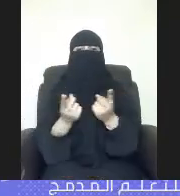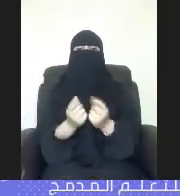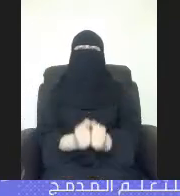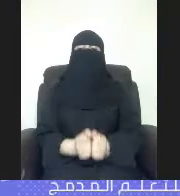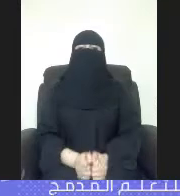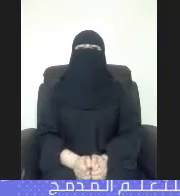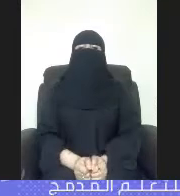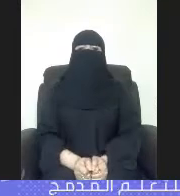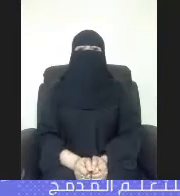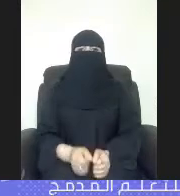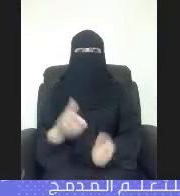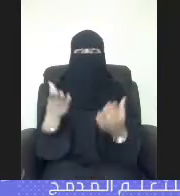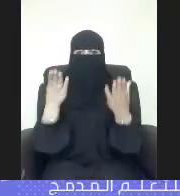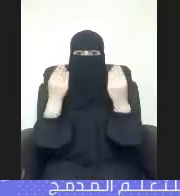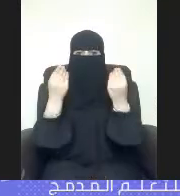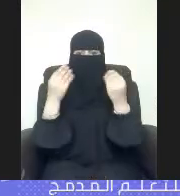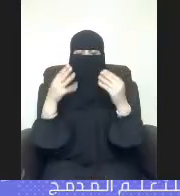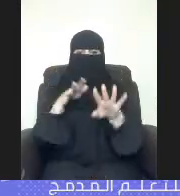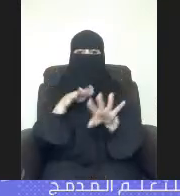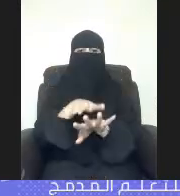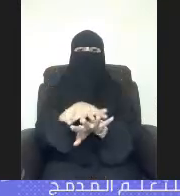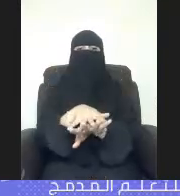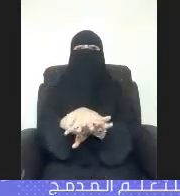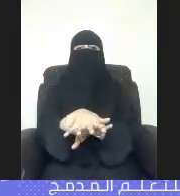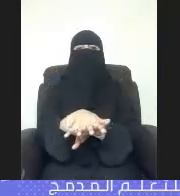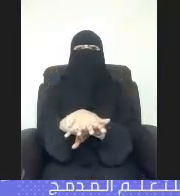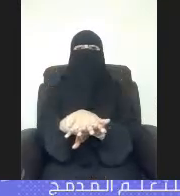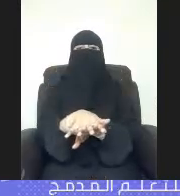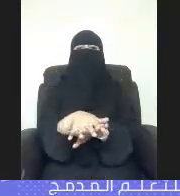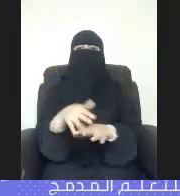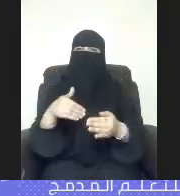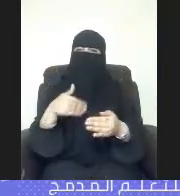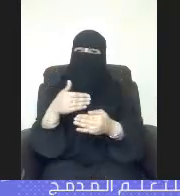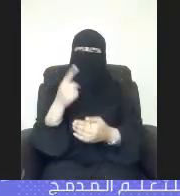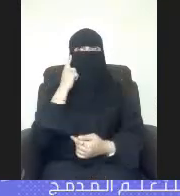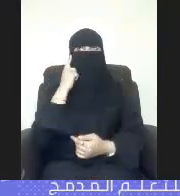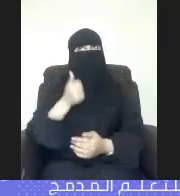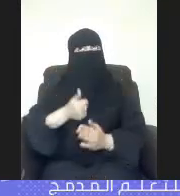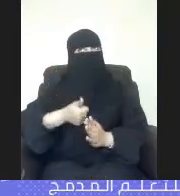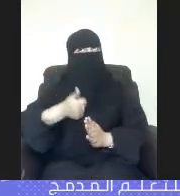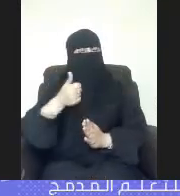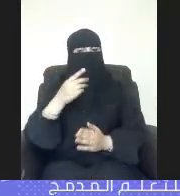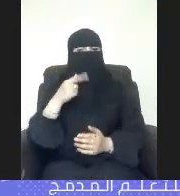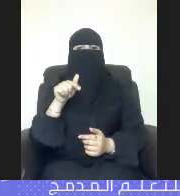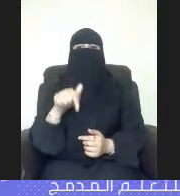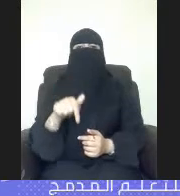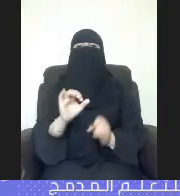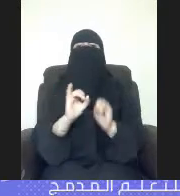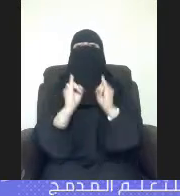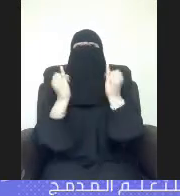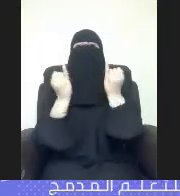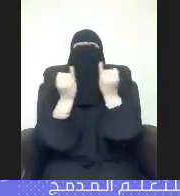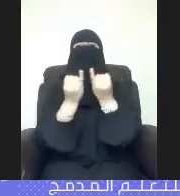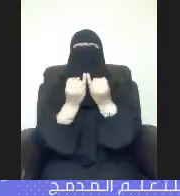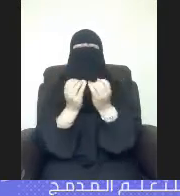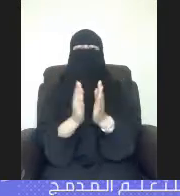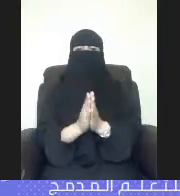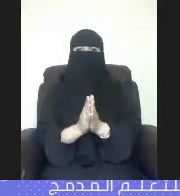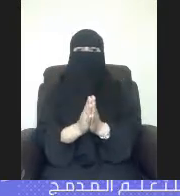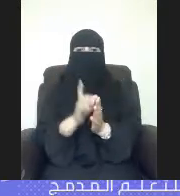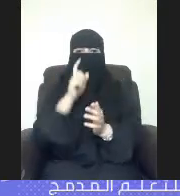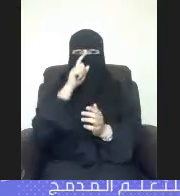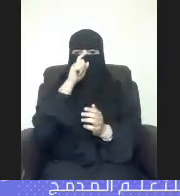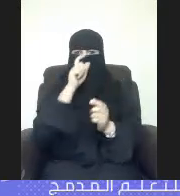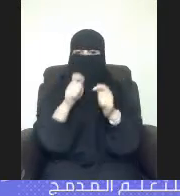التعلم المدمج حقيقة، وهذا الذي نتمناه حقيقة في هذا الملتقى، يحتاج إلى تصميم